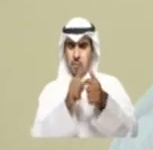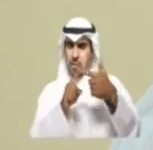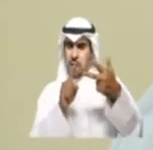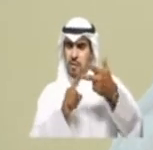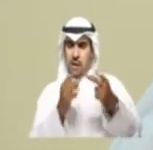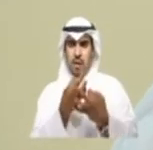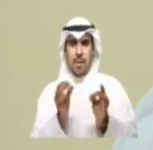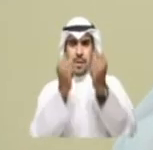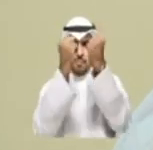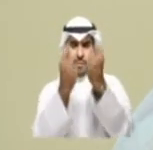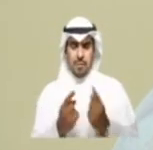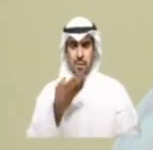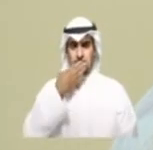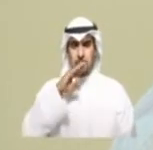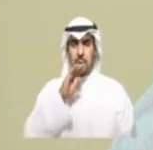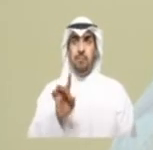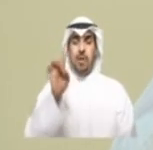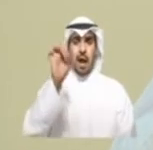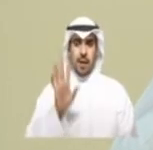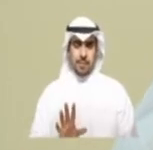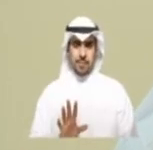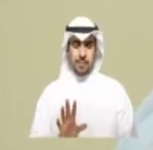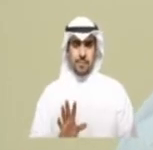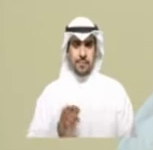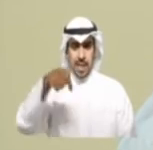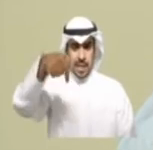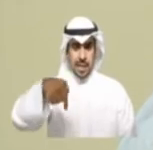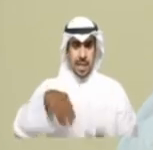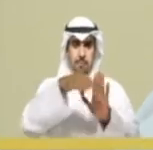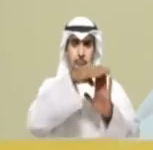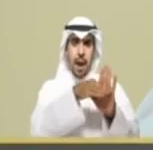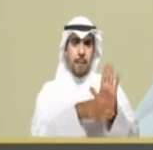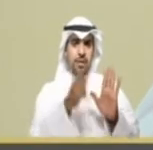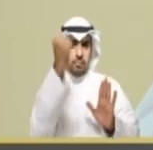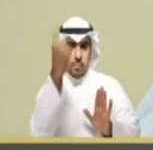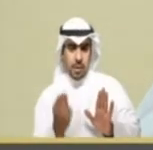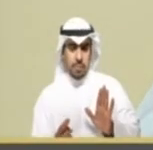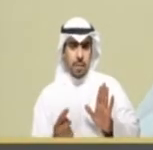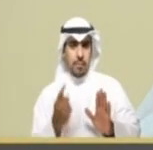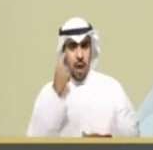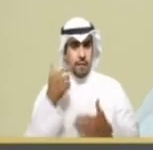الأكمل بحمد الله عز وجل. تم وضع الخطة